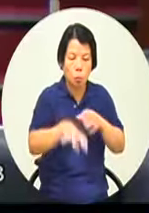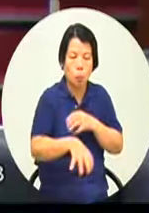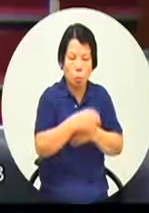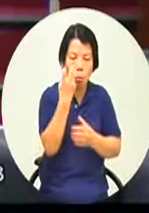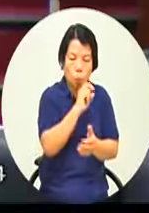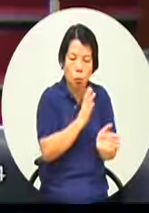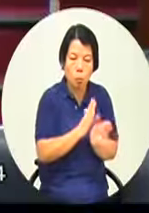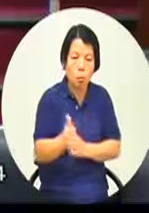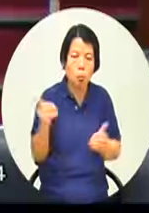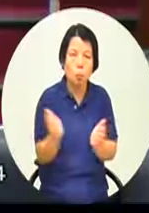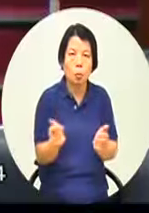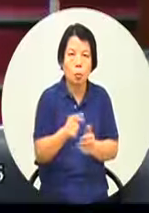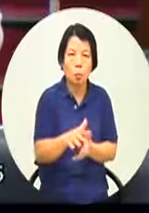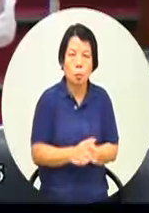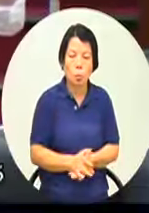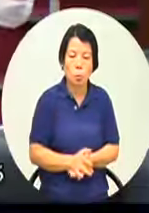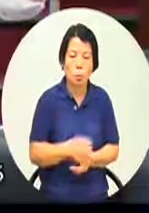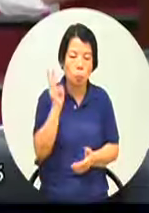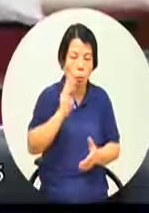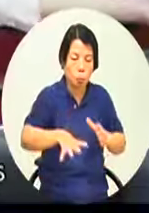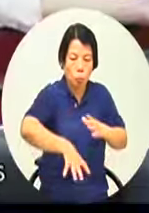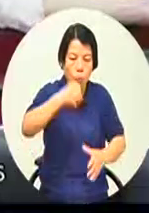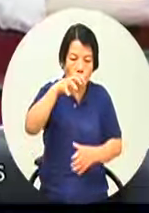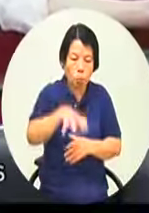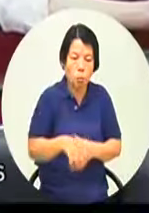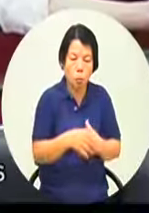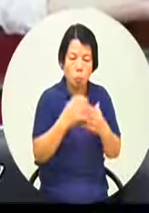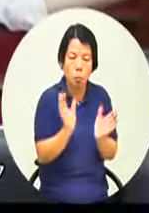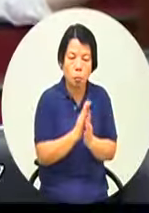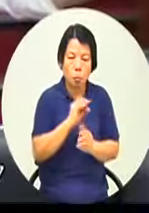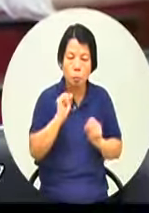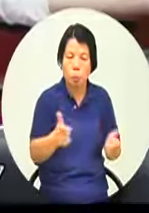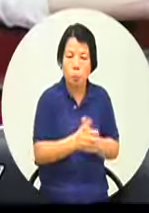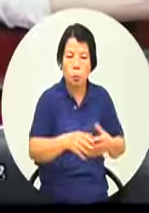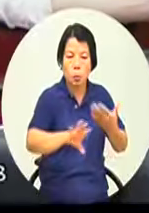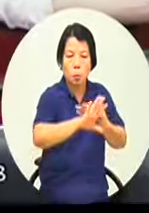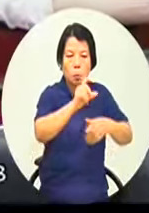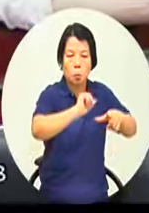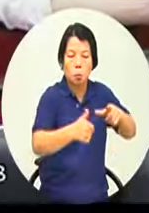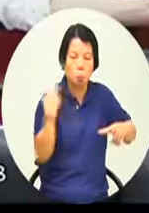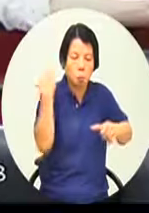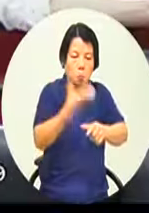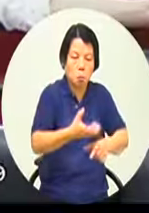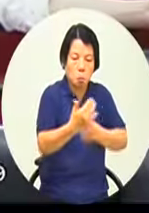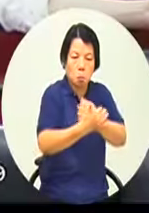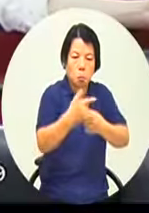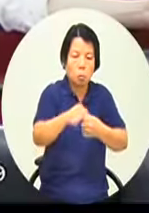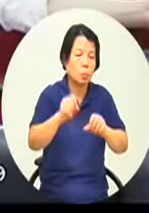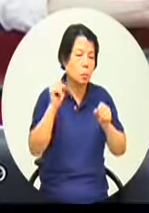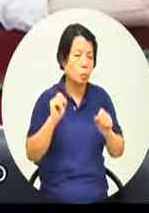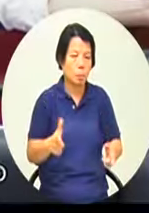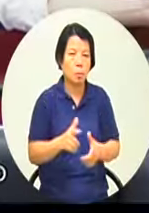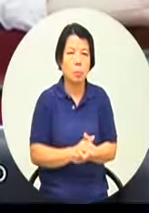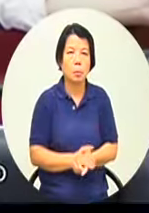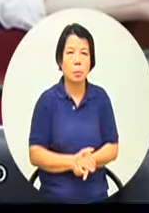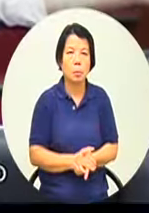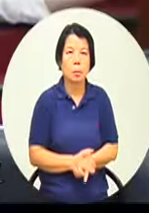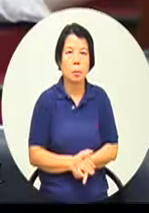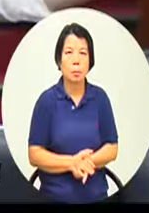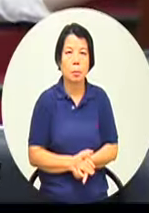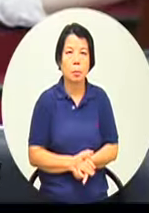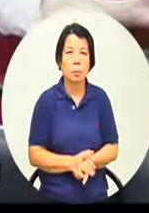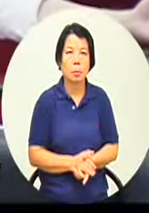问题，那抽水站不是请个外包商来维护管理而已，是不是？